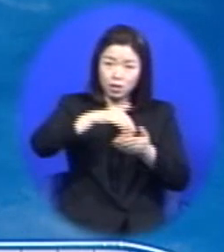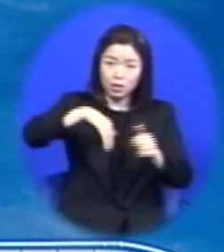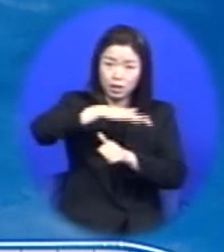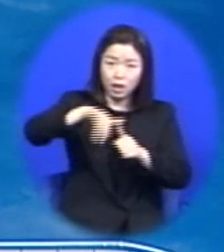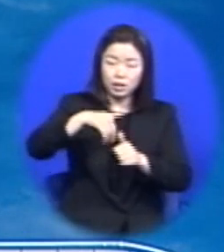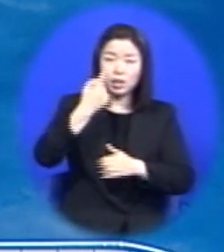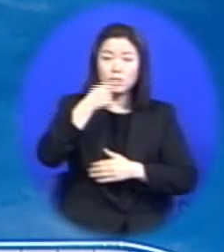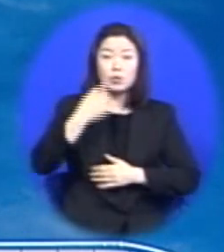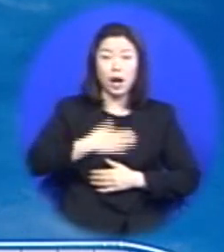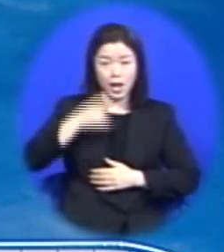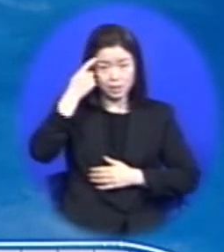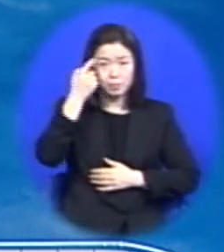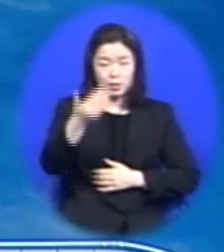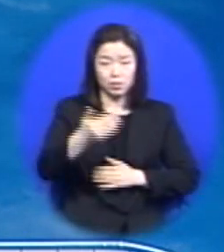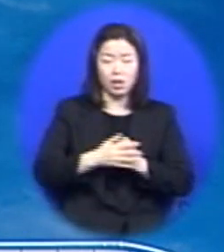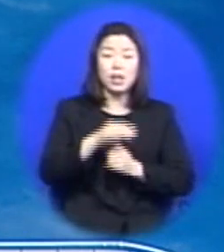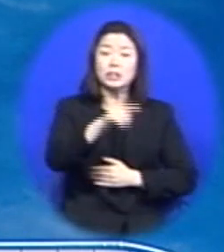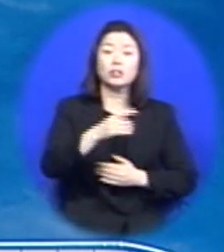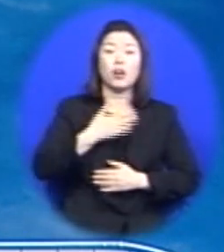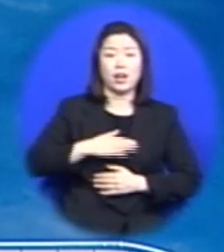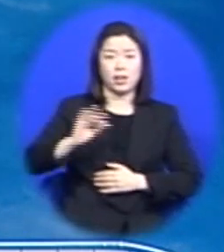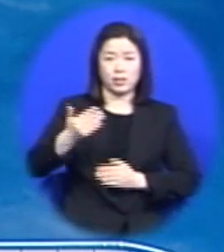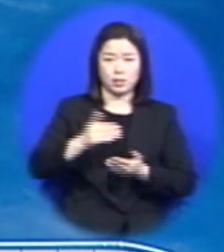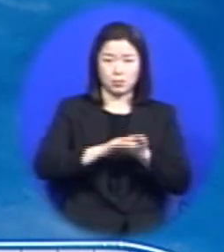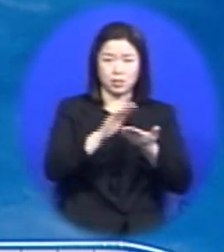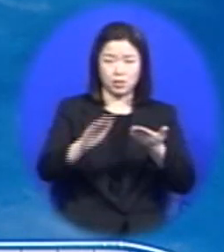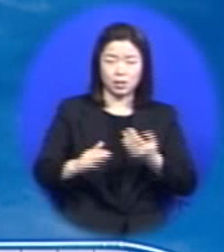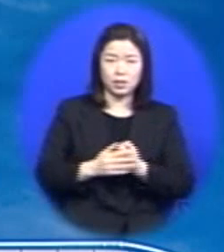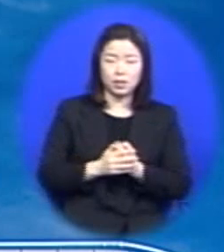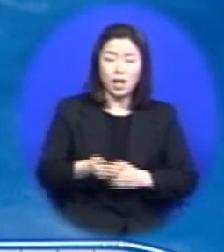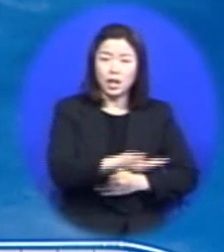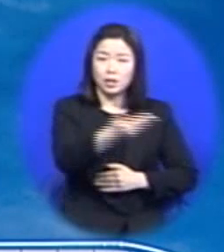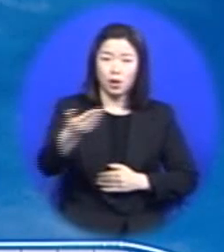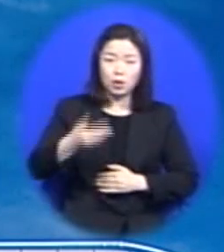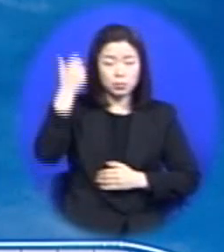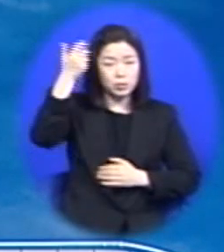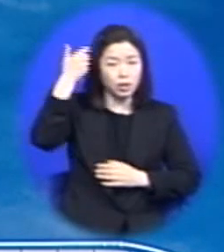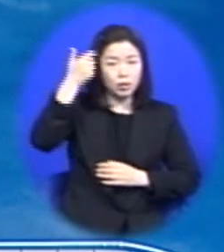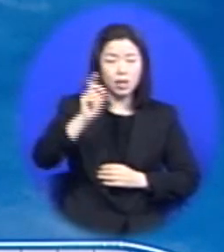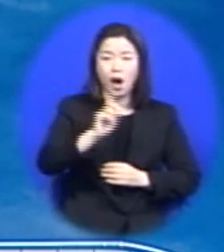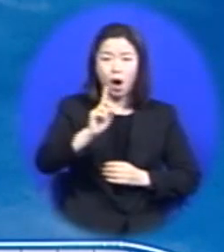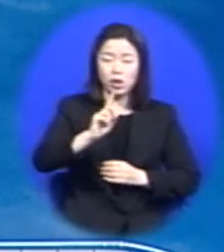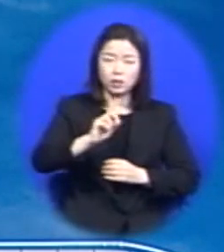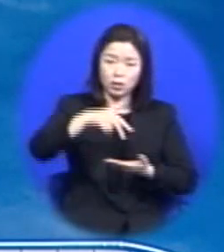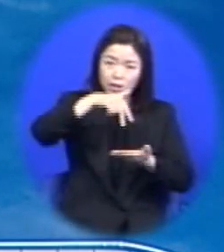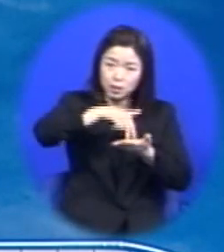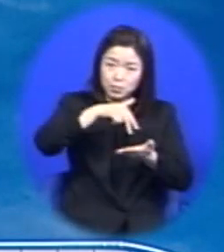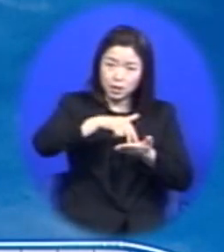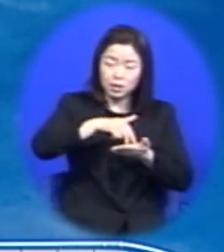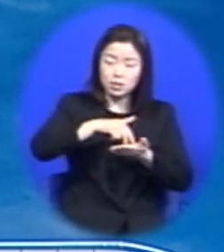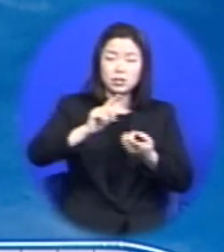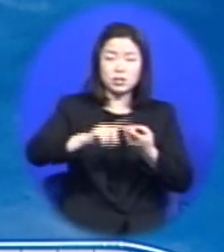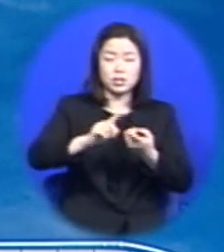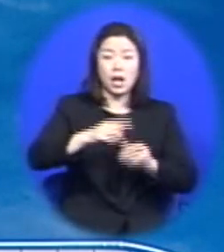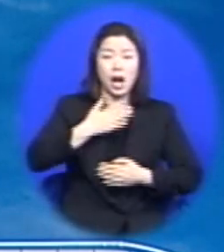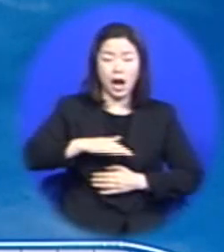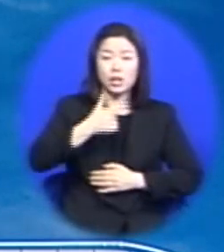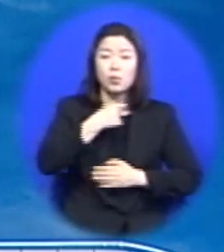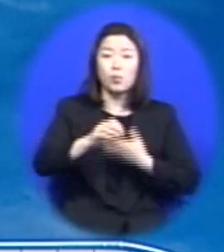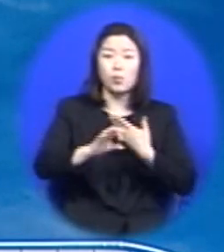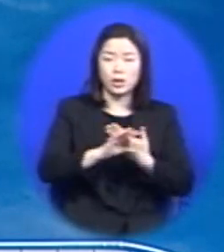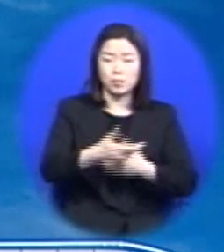아십니까? 그걸 아셔야 돼요. 여러분의 영이 어떤 상태인지를 알기 원하신다면 여러분이 죽고